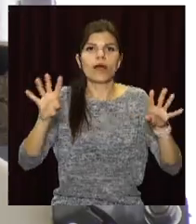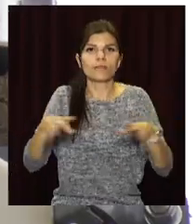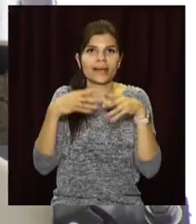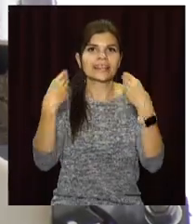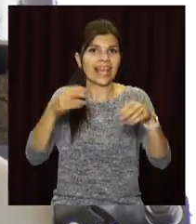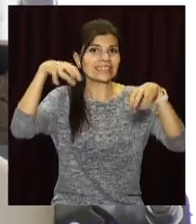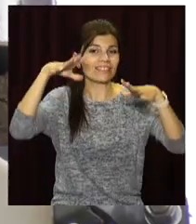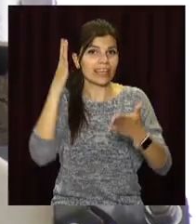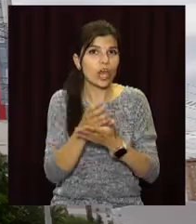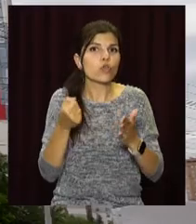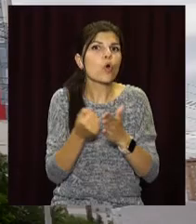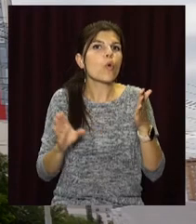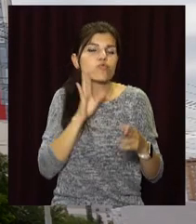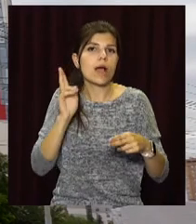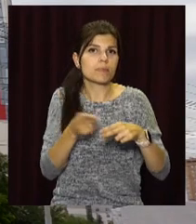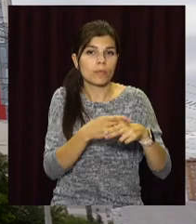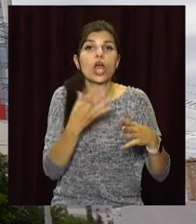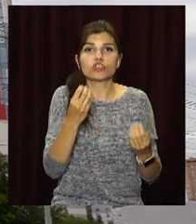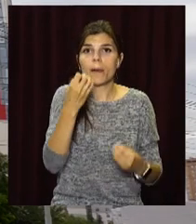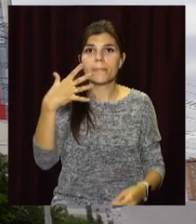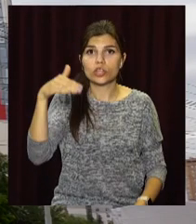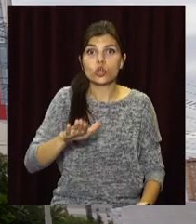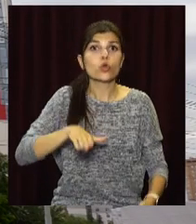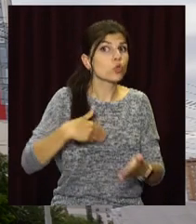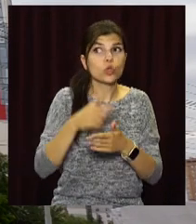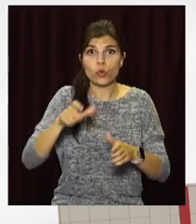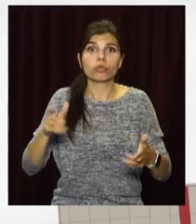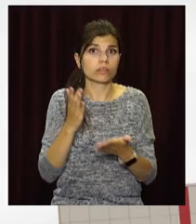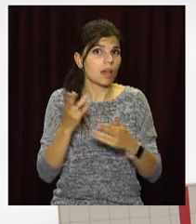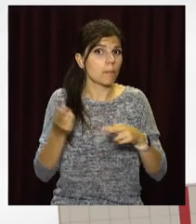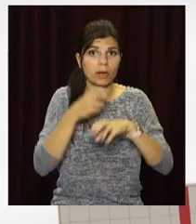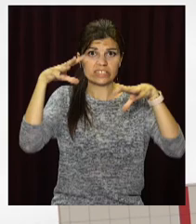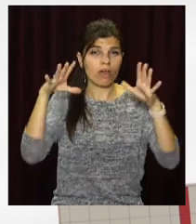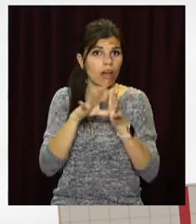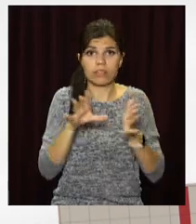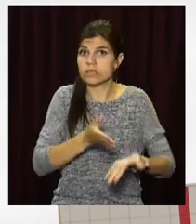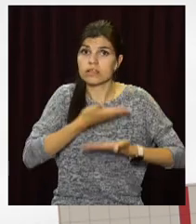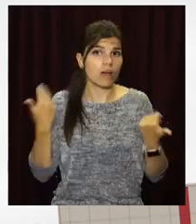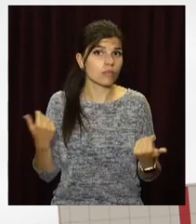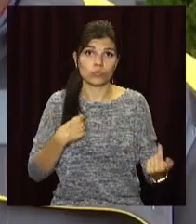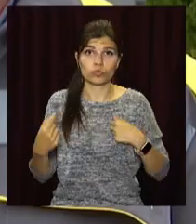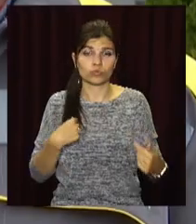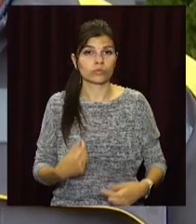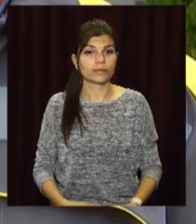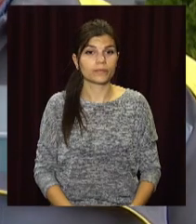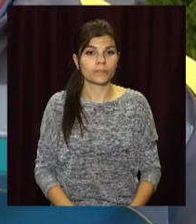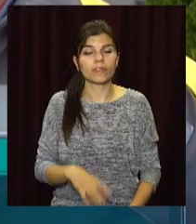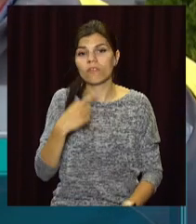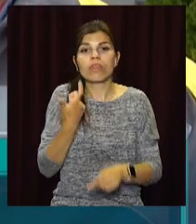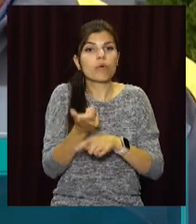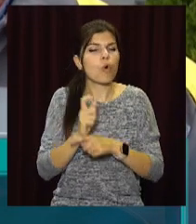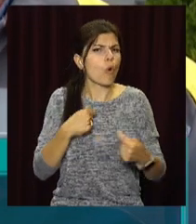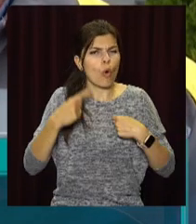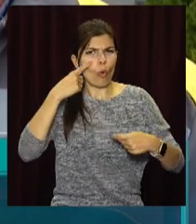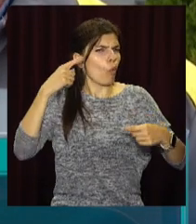області. Ще приблизно 15 тисяч і досі залишаються без електропостачання. В найбільш